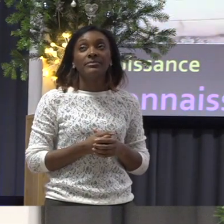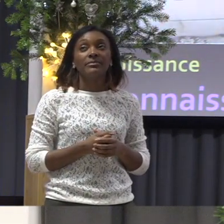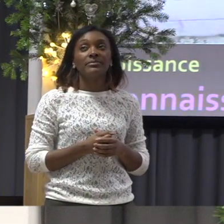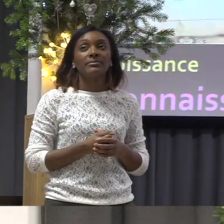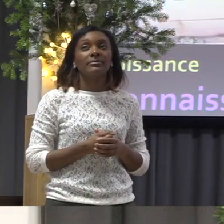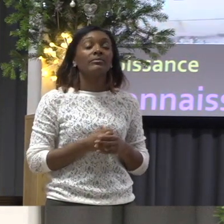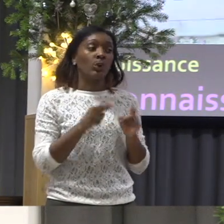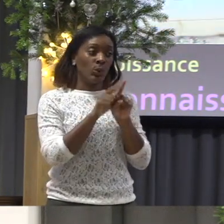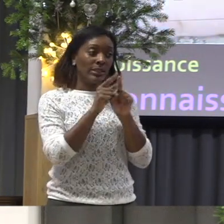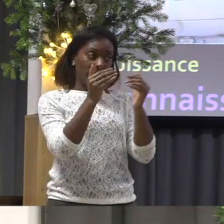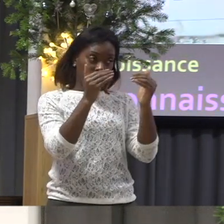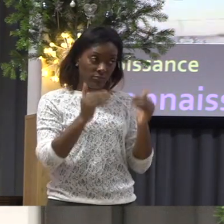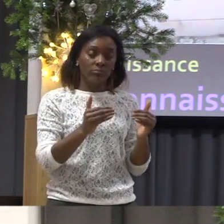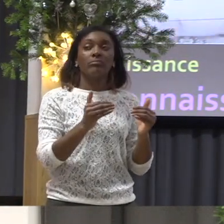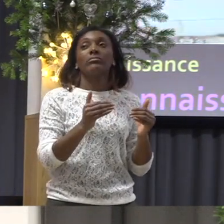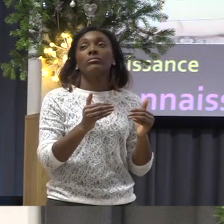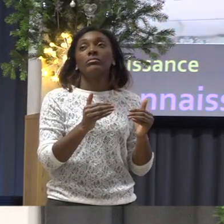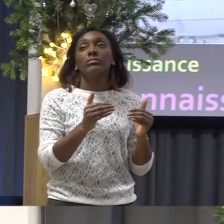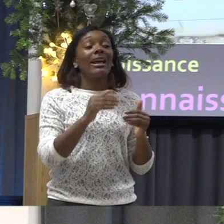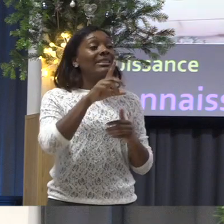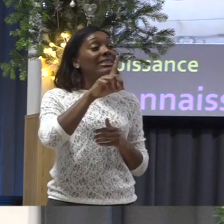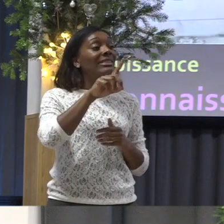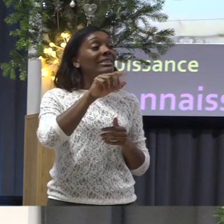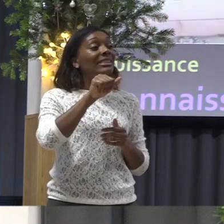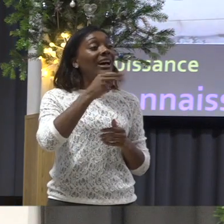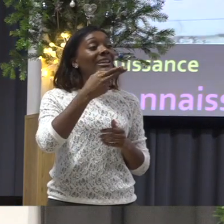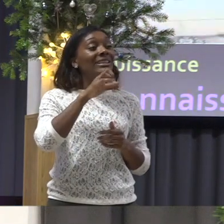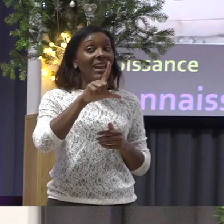Et nous rajouterons à la suite de cette lecture Daniel